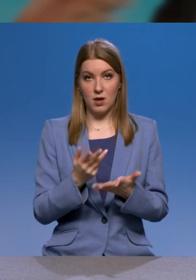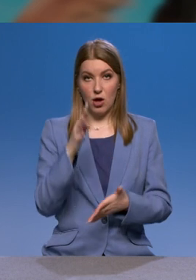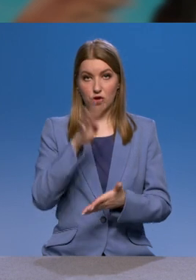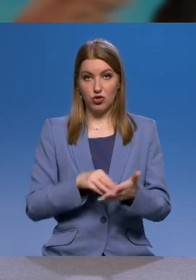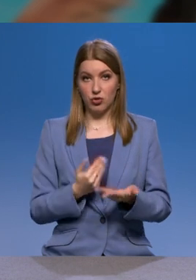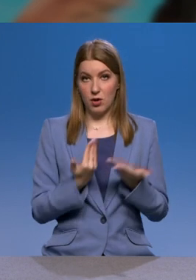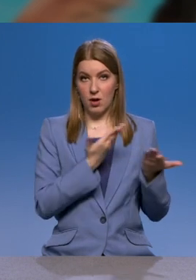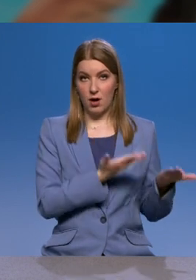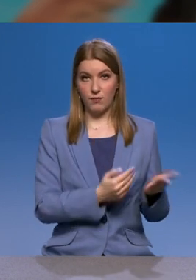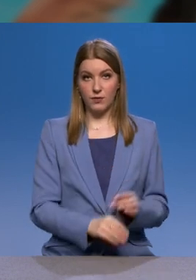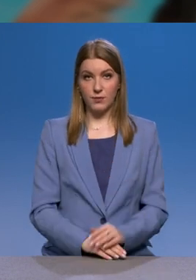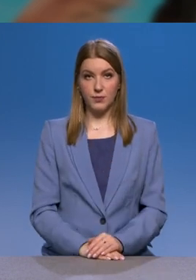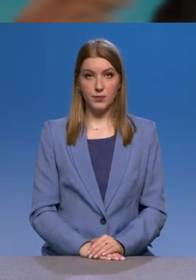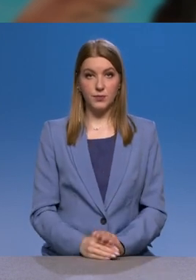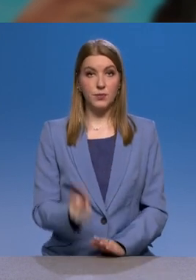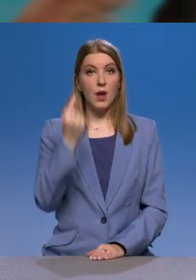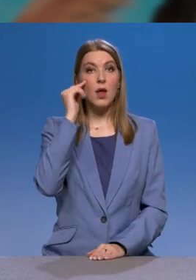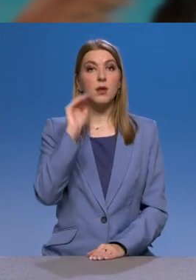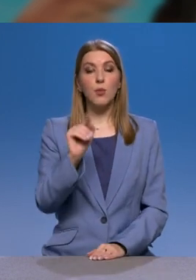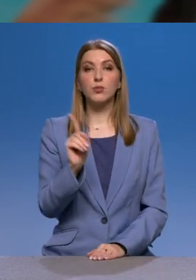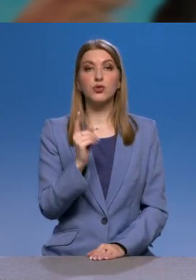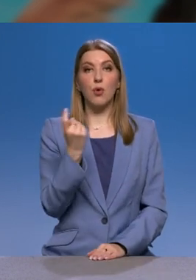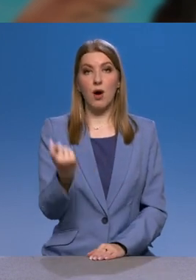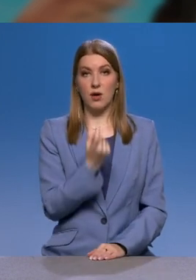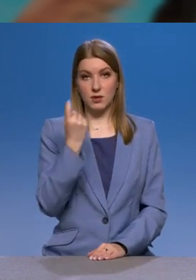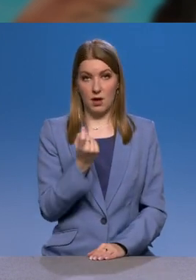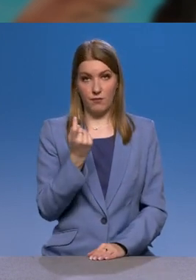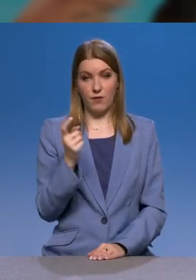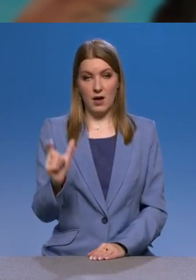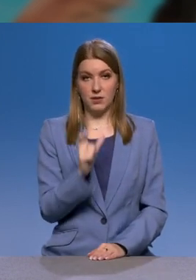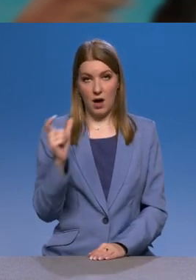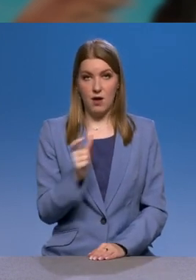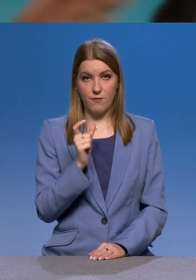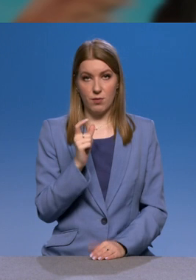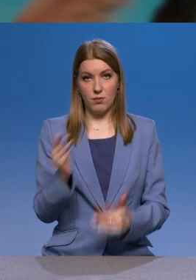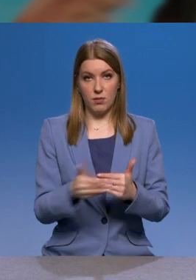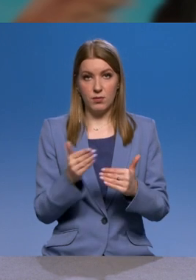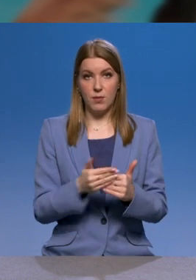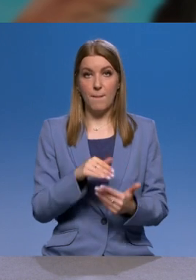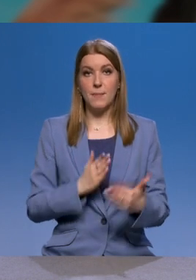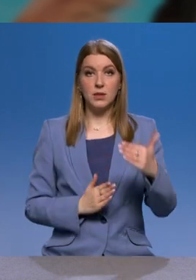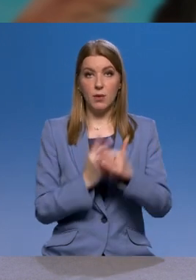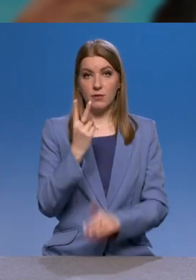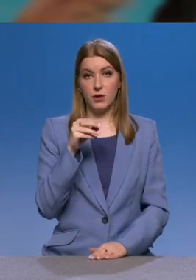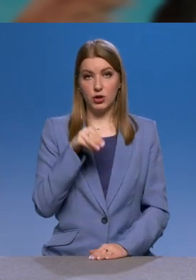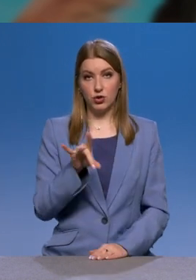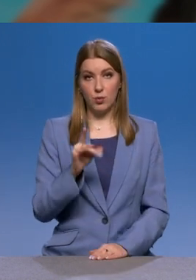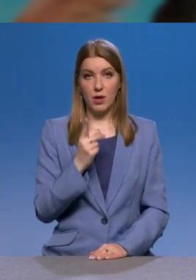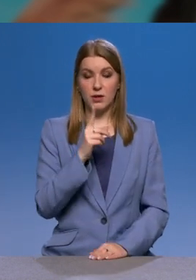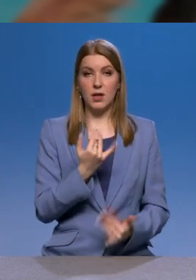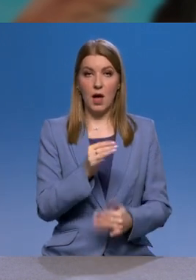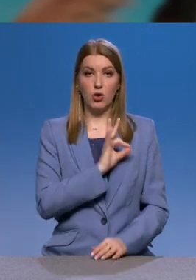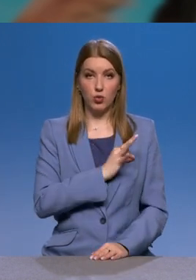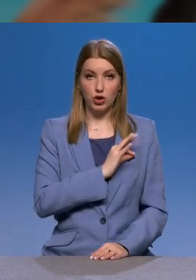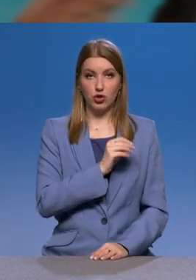Напомним, что теперь грозит владельцам. Максимальный размер штрафа составит 200 тысяч рублей для юридических лиц. Наказание